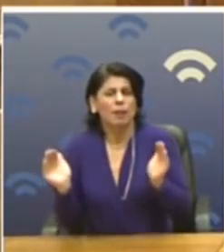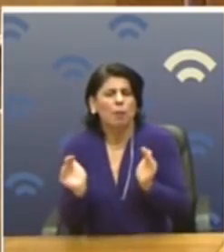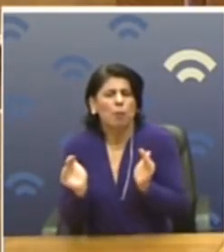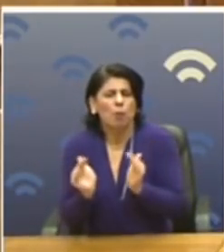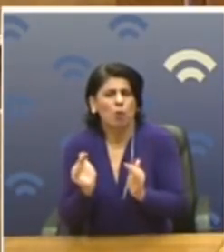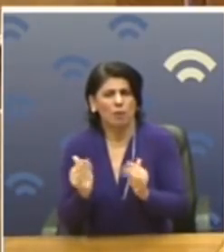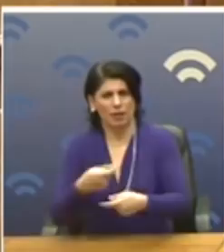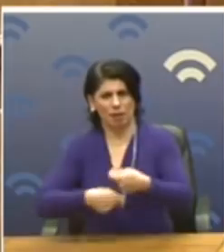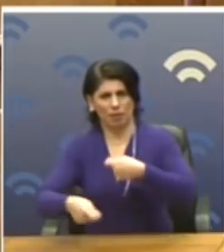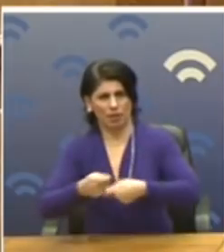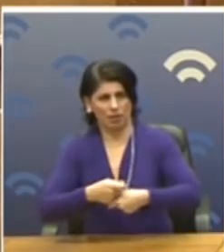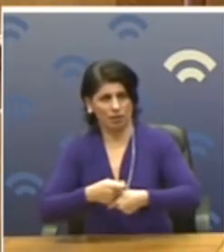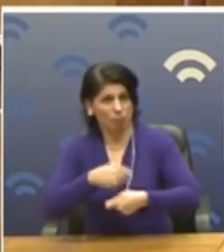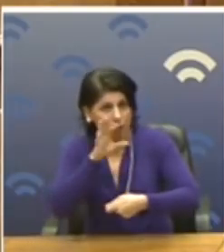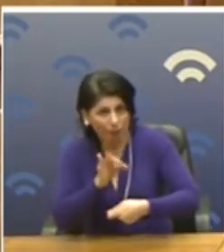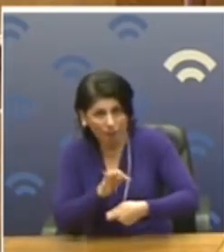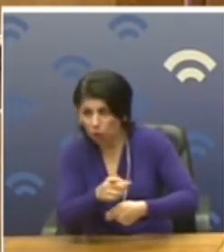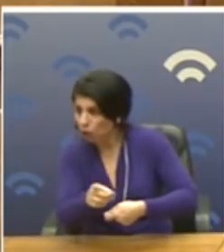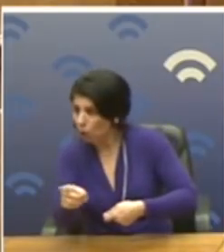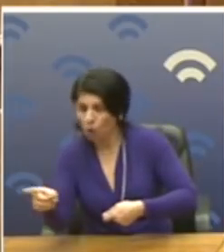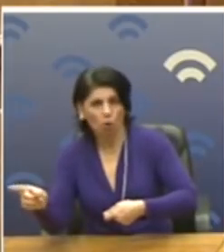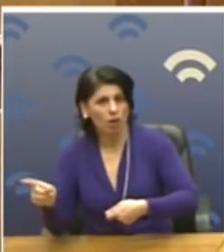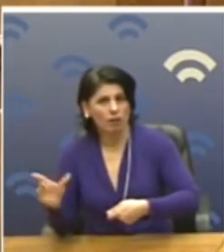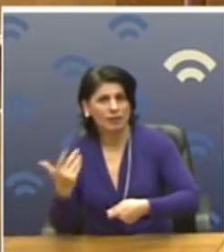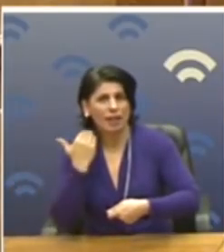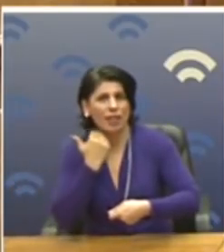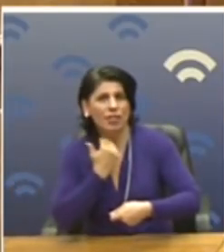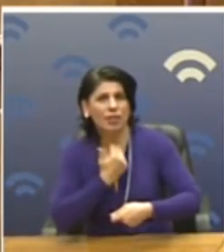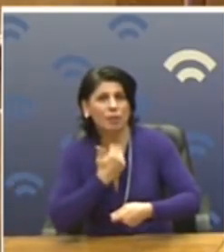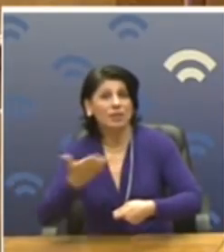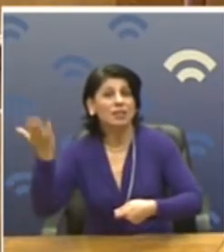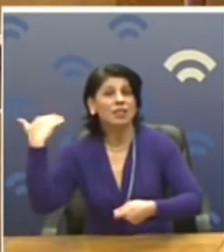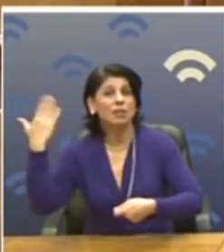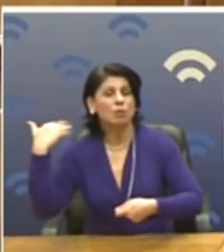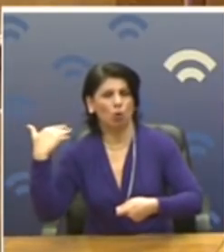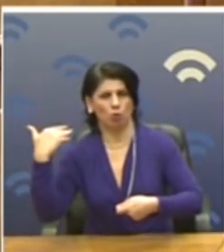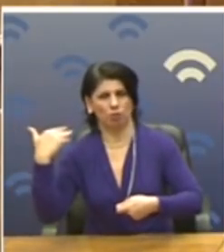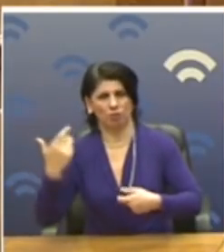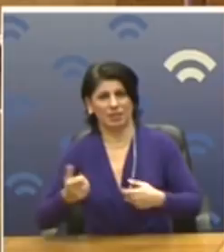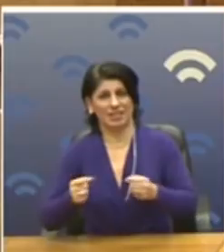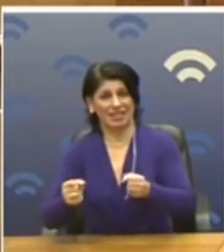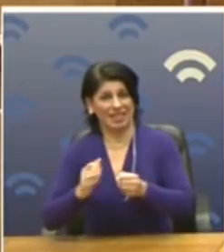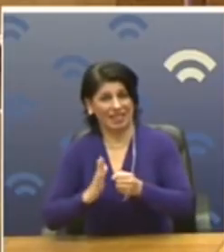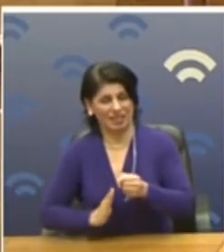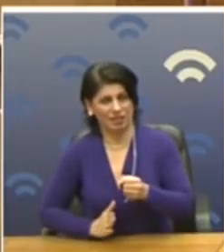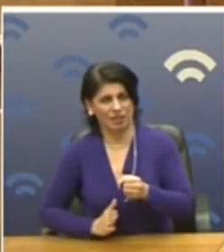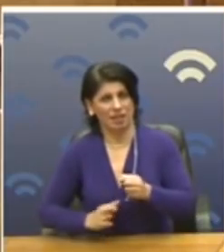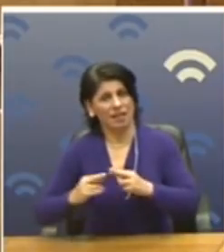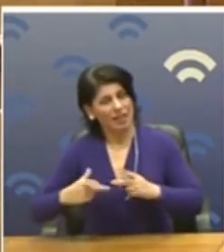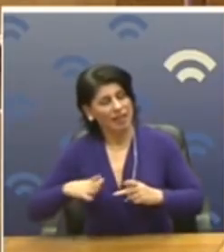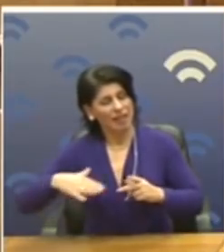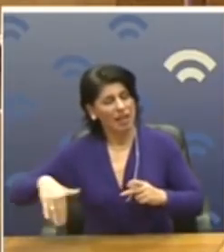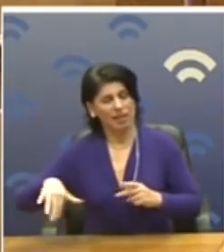επιχειρήσεις, τα οποία στην πραγματικότητα είναι θύματα της προηγούμενης κρίσης και της αντιλαϊκής πολιτικής των